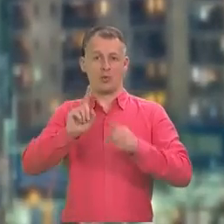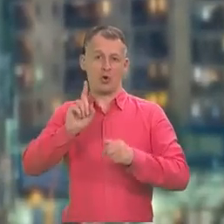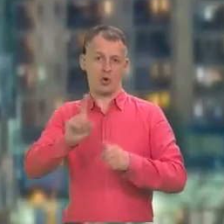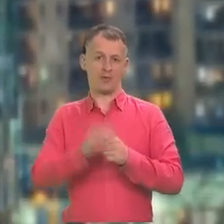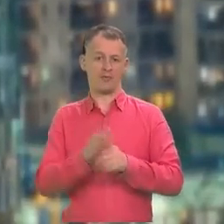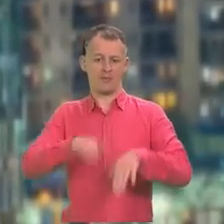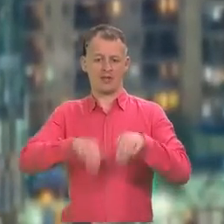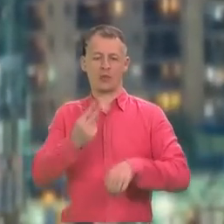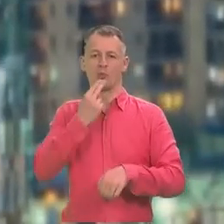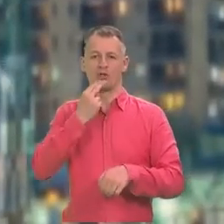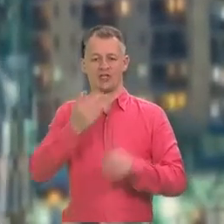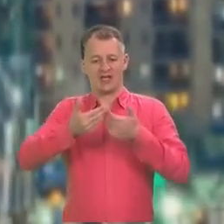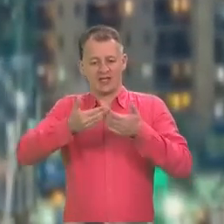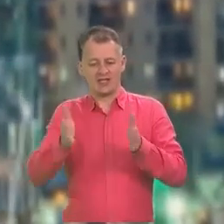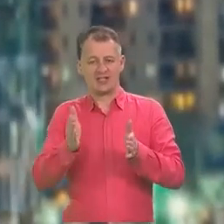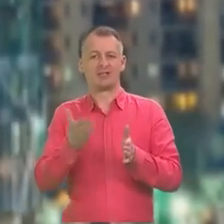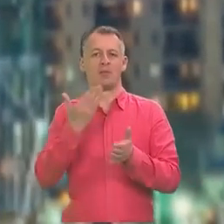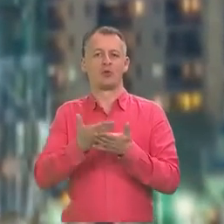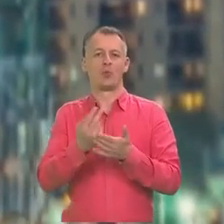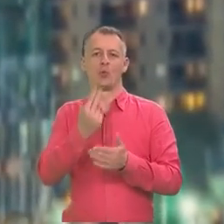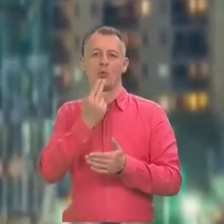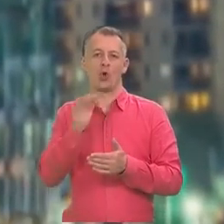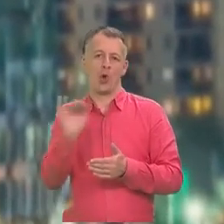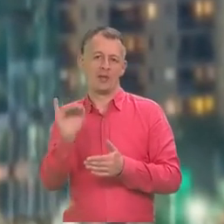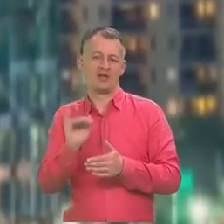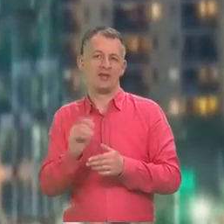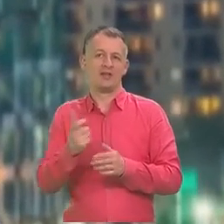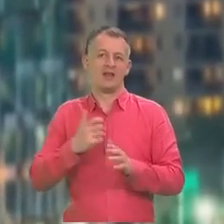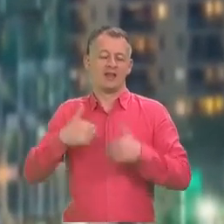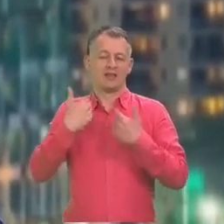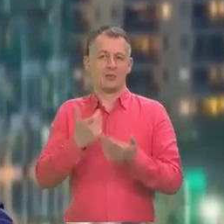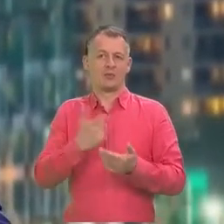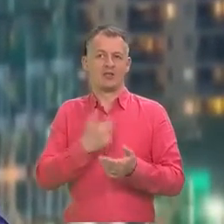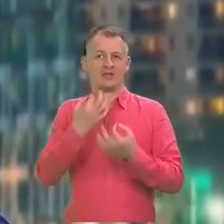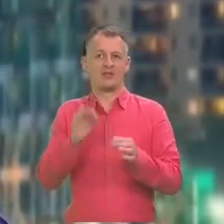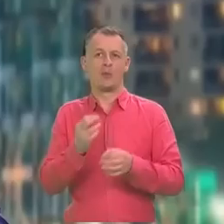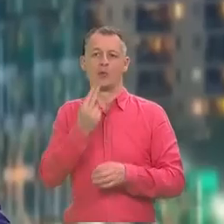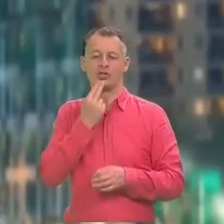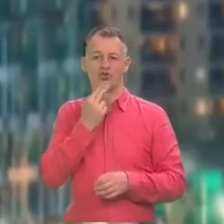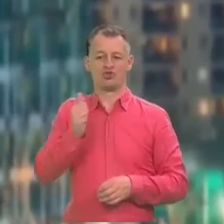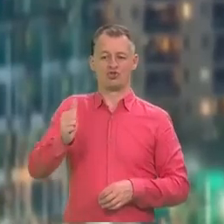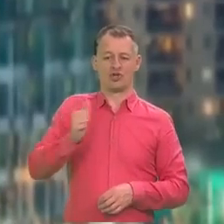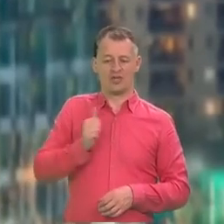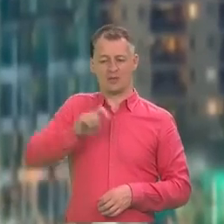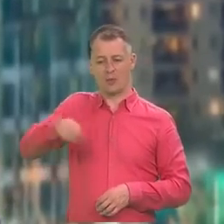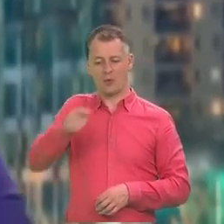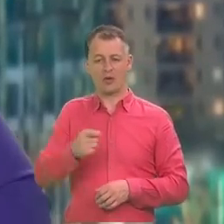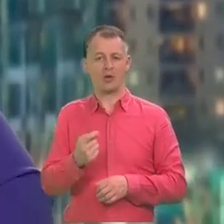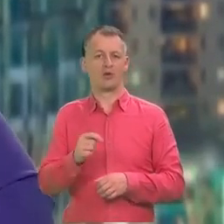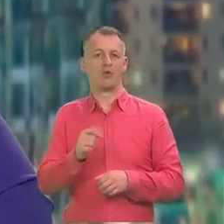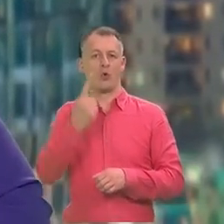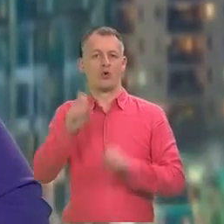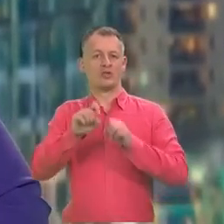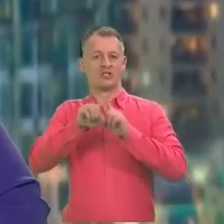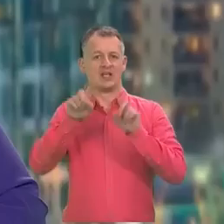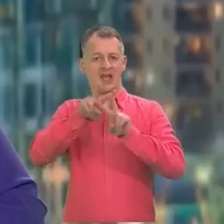Ministerul de Interne și-a deschis porțile pentru copii și le-a dat șansa să devină polițiști, jandarmi sau pompieri. Cu zi înainte de 1 iunie, micii